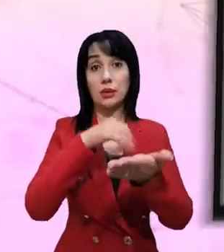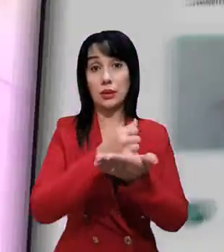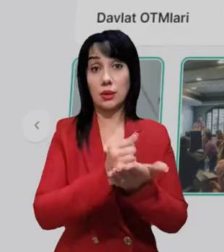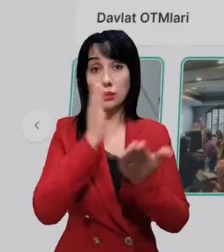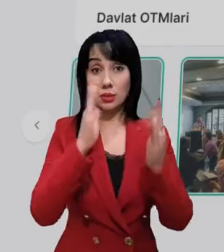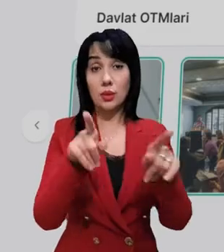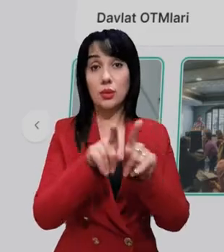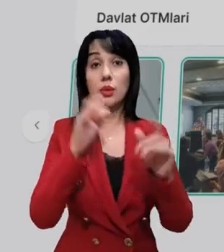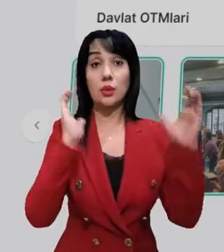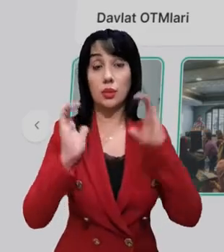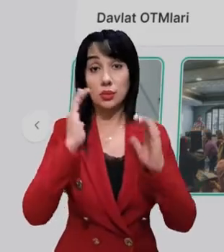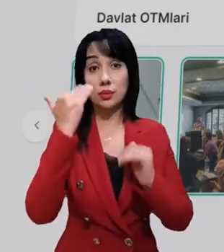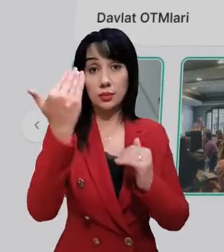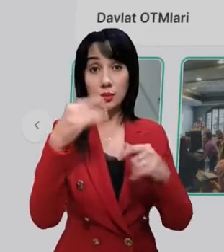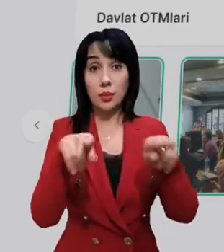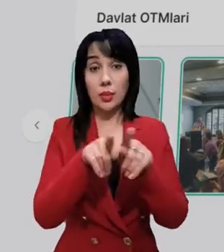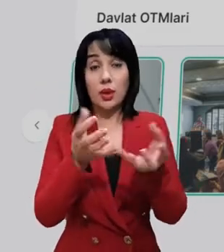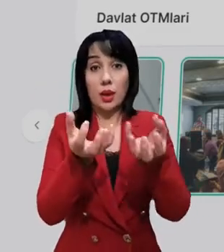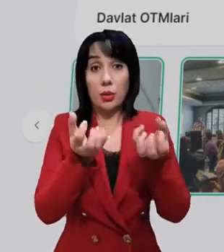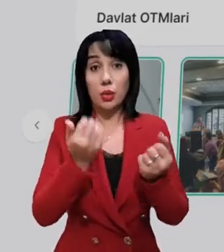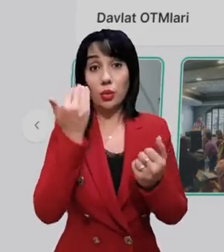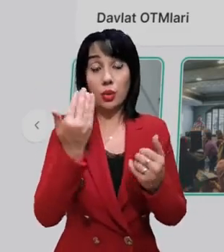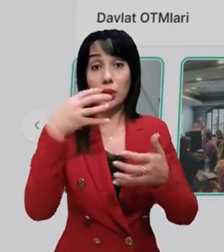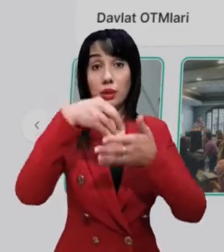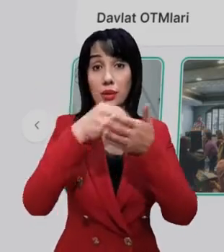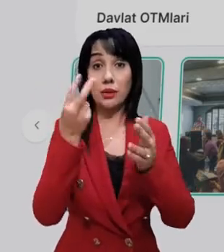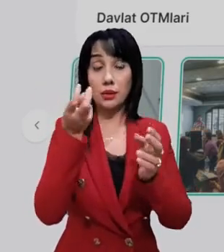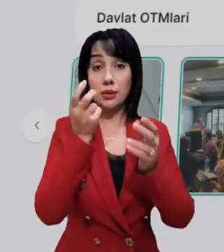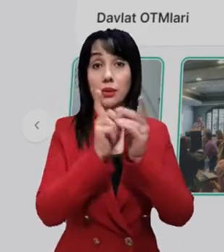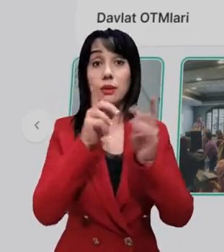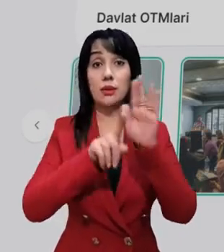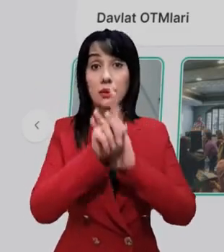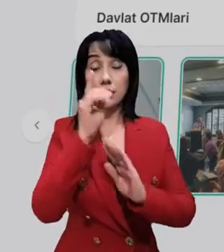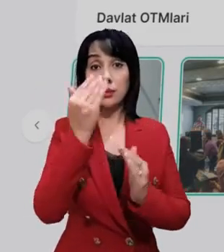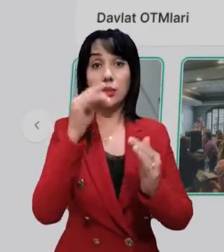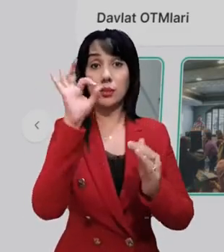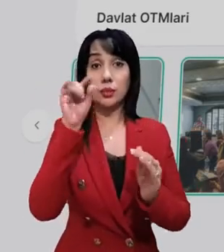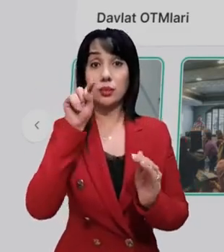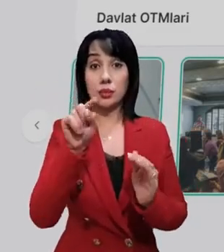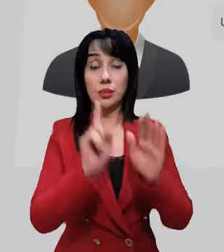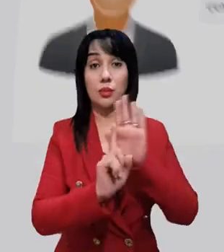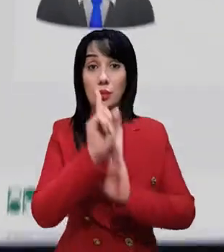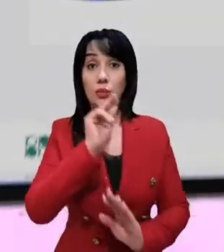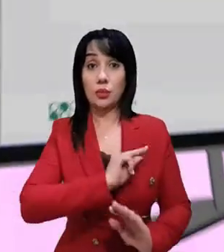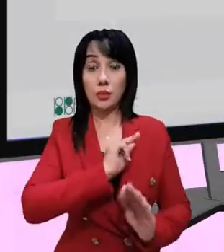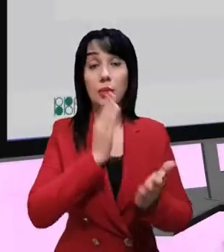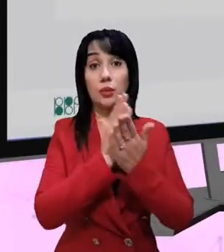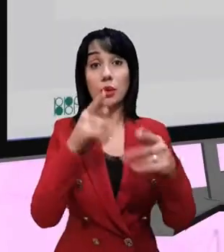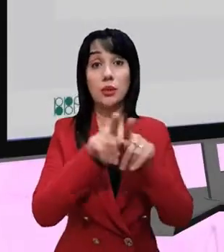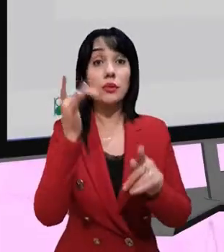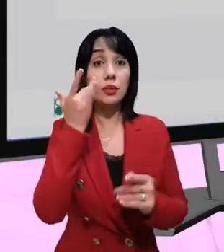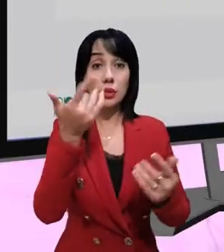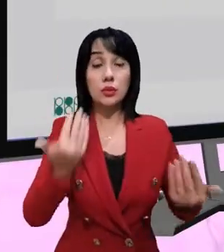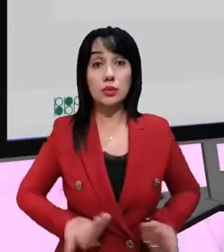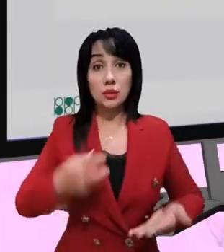tasdiqlanadi. Oliy va professional ta'lim muassasalariga qabul bo'limiga kirib, xizmatdan foydalanish tugmasi bosiladi. Abituriyentning